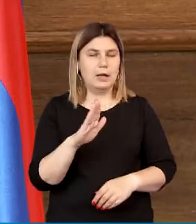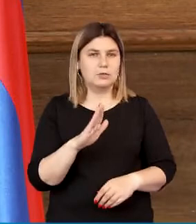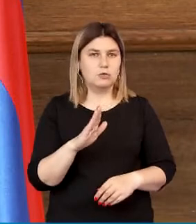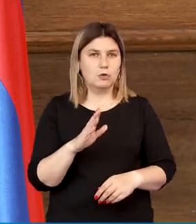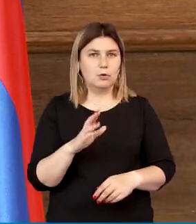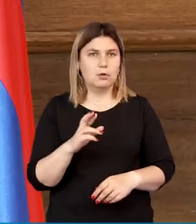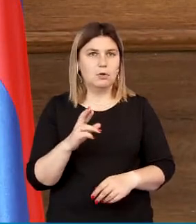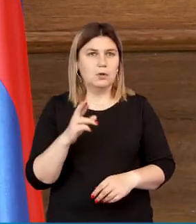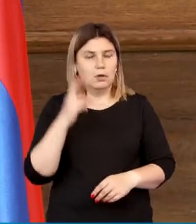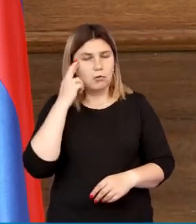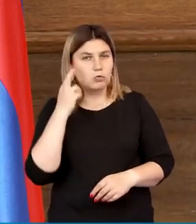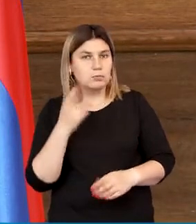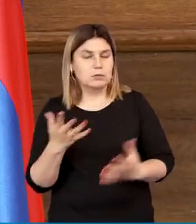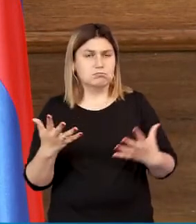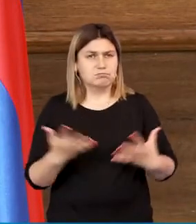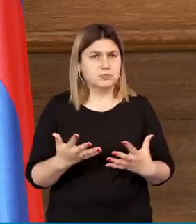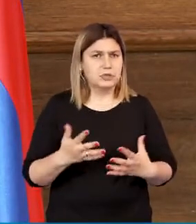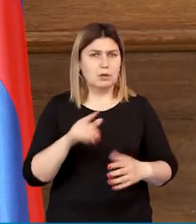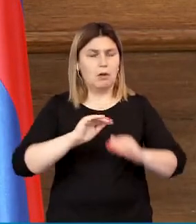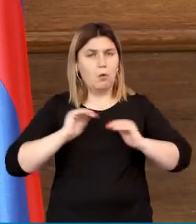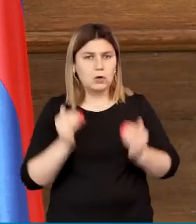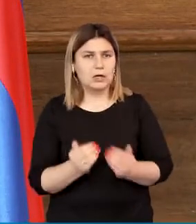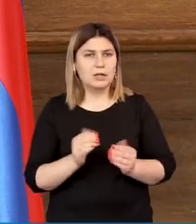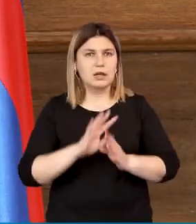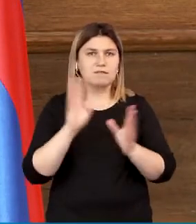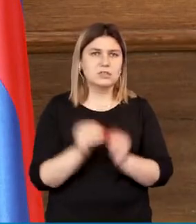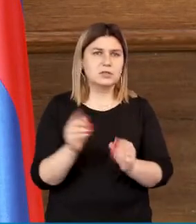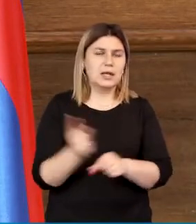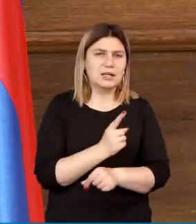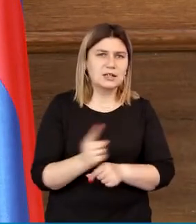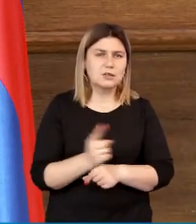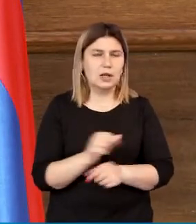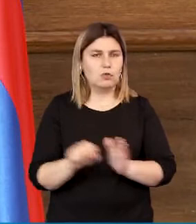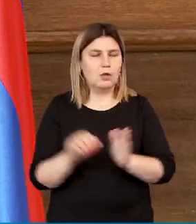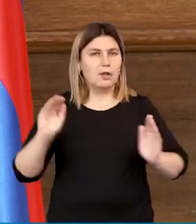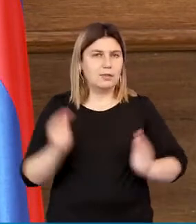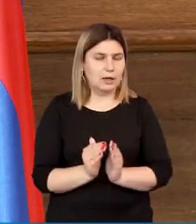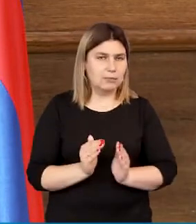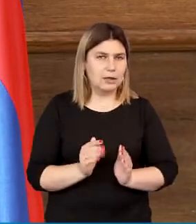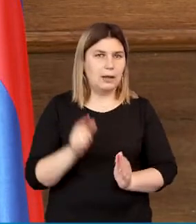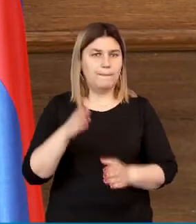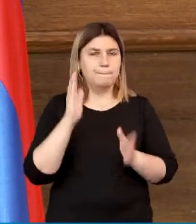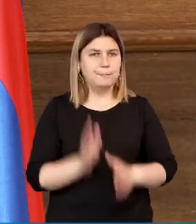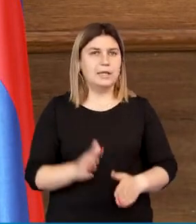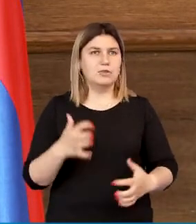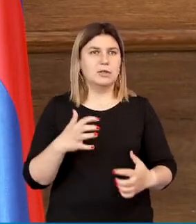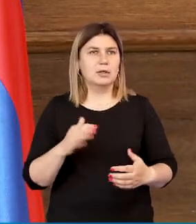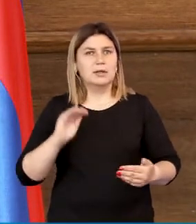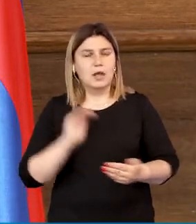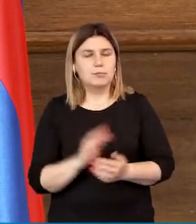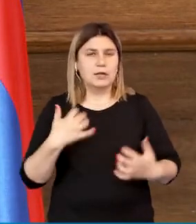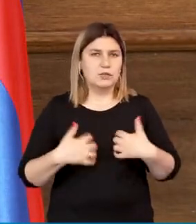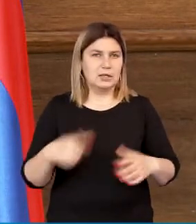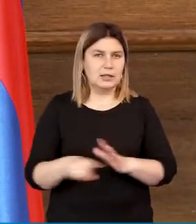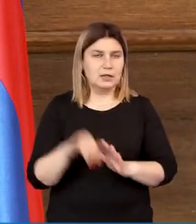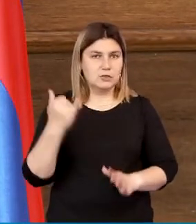oczywiście, taki, który no, ograniczy wszelkie ryzyka do minimum, ale też będzie jak najmniej stresujący dla dziecka. Z